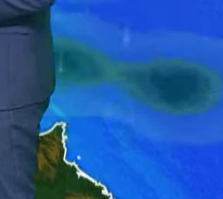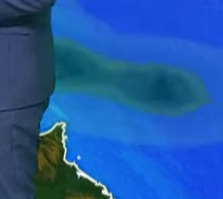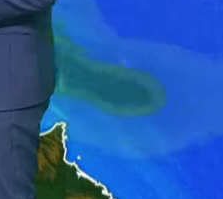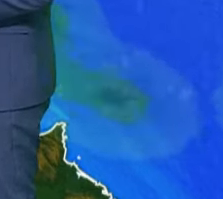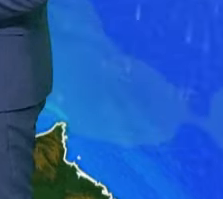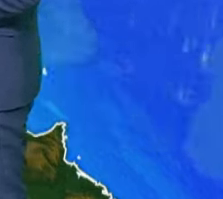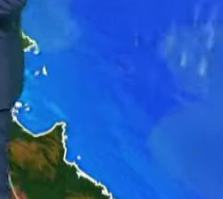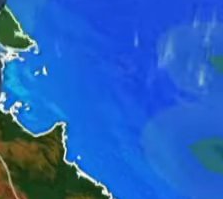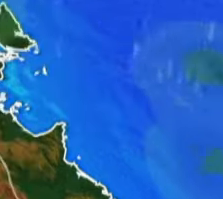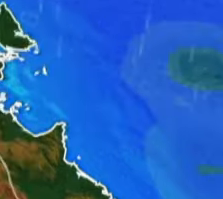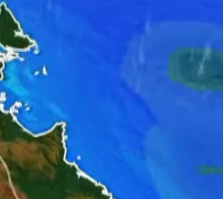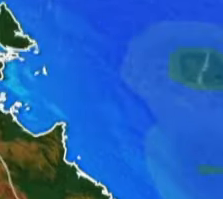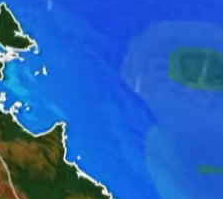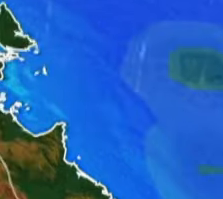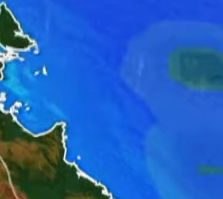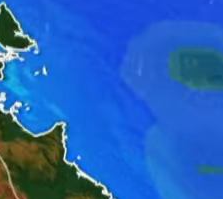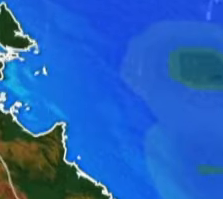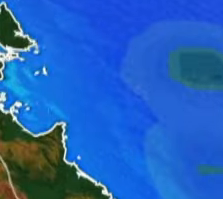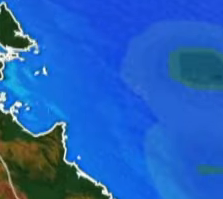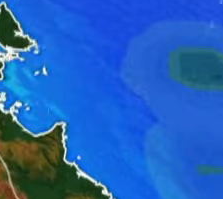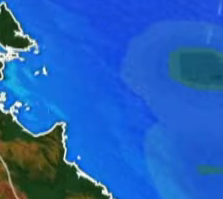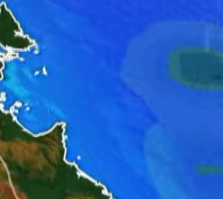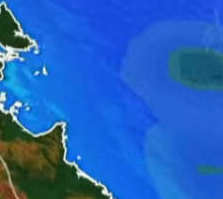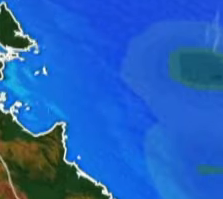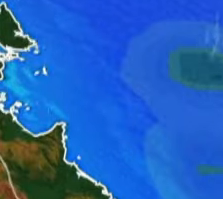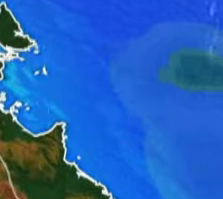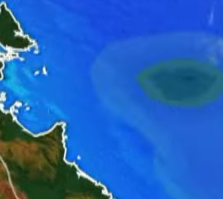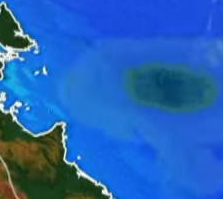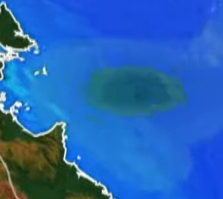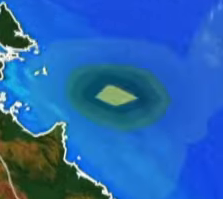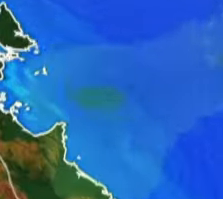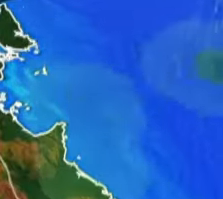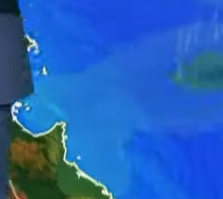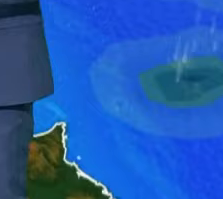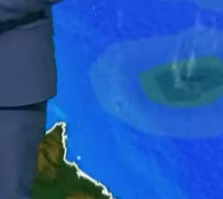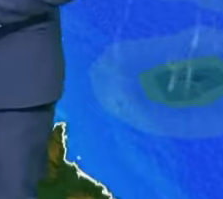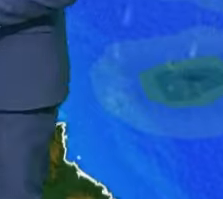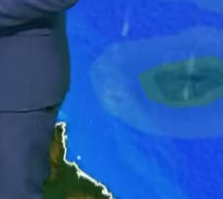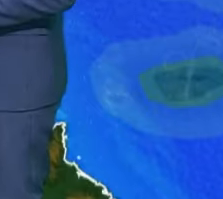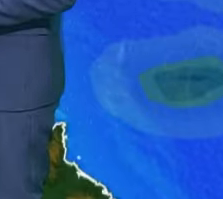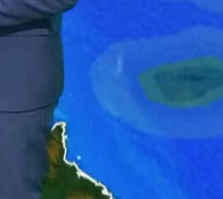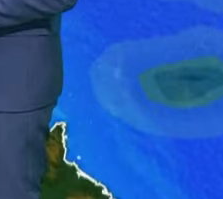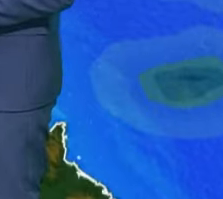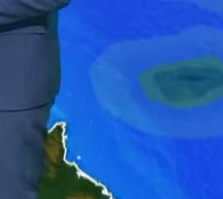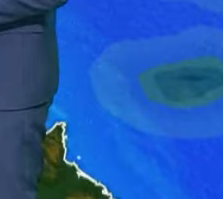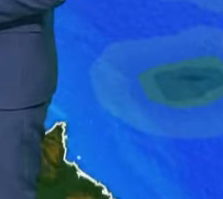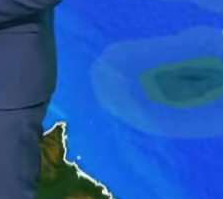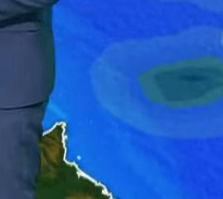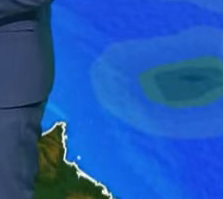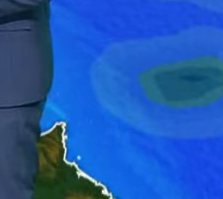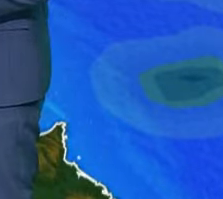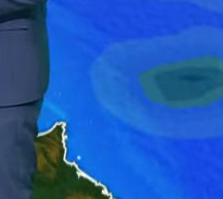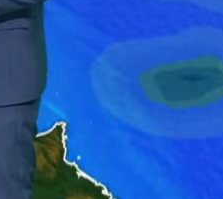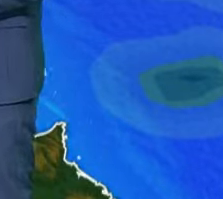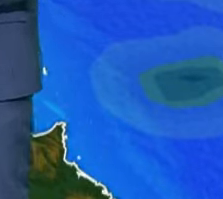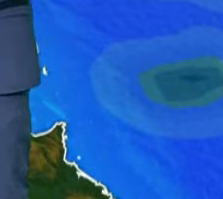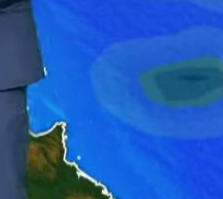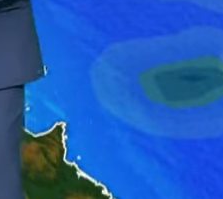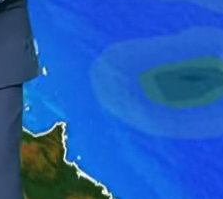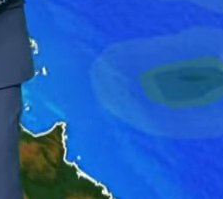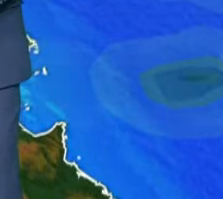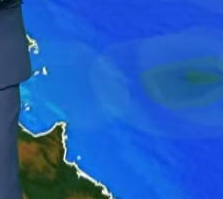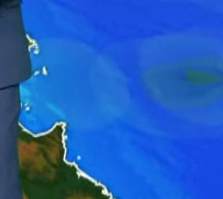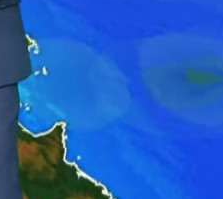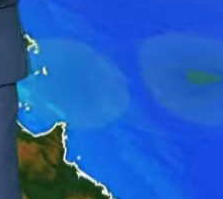Samar Island, maging sa Southern Negros pagsapit ng hapon. Sa gabi naman, may malakas na ulan sa ilang bahagi ng Eastern Samar.